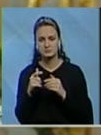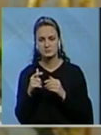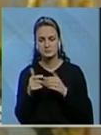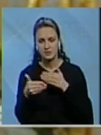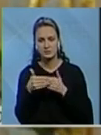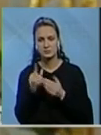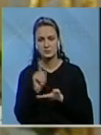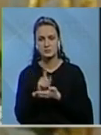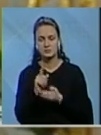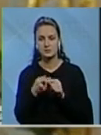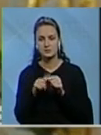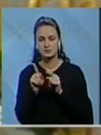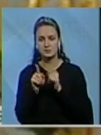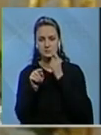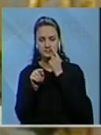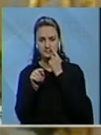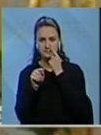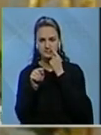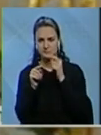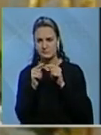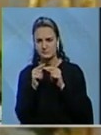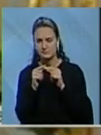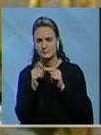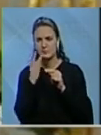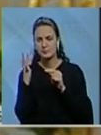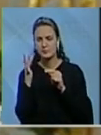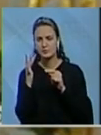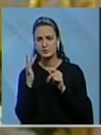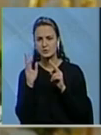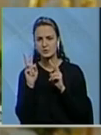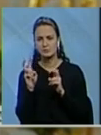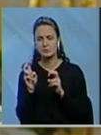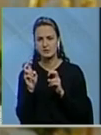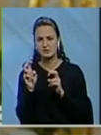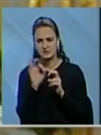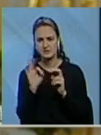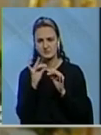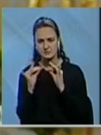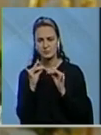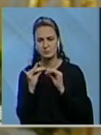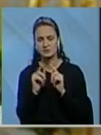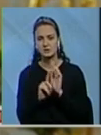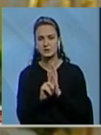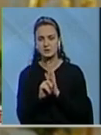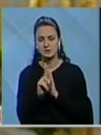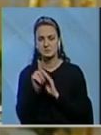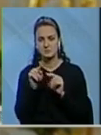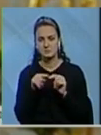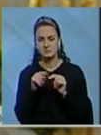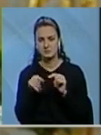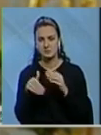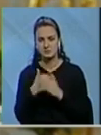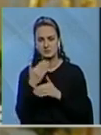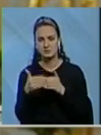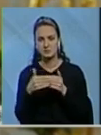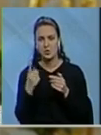ასევე ვისაუბრეთ იმიტრი ამილახვარის სახელობის პოლიტიკური დიალოგის მნიშვნელობაზე, რომელიც დაიწყება და რომელიც ახალ იმპულს